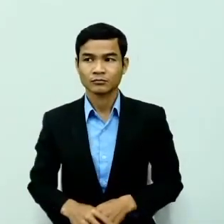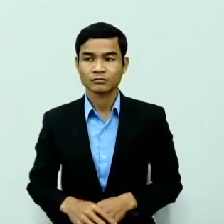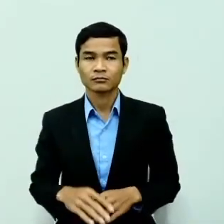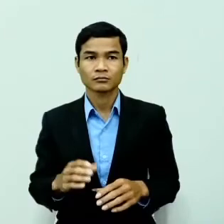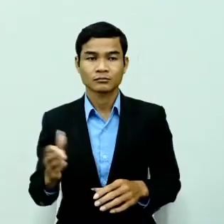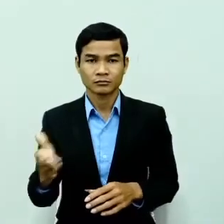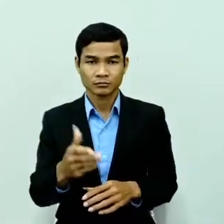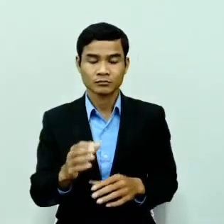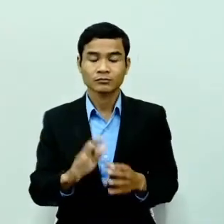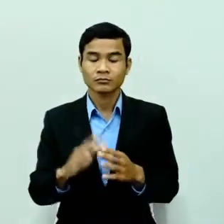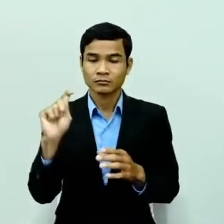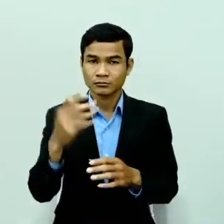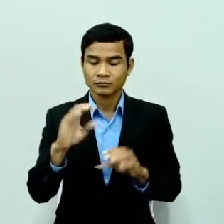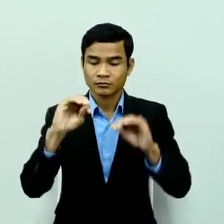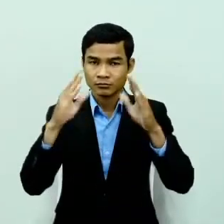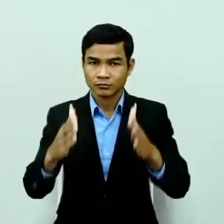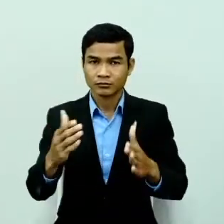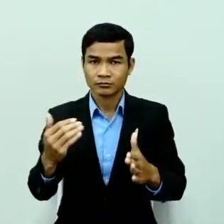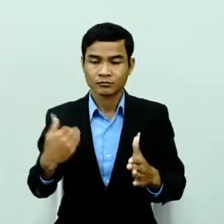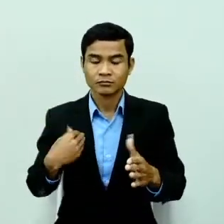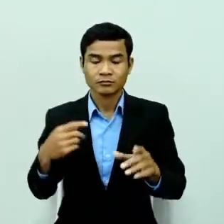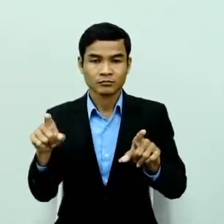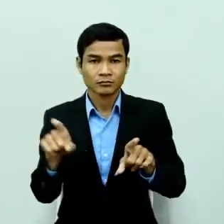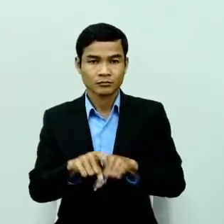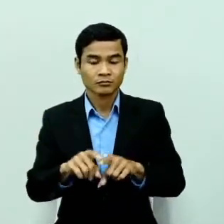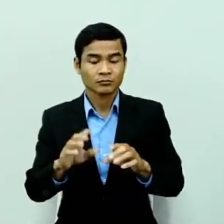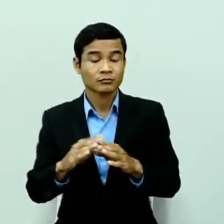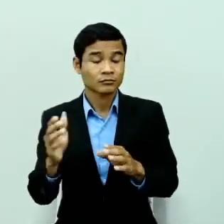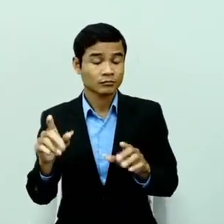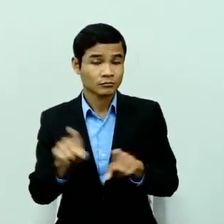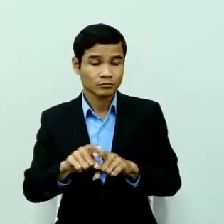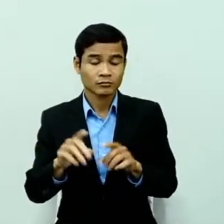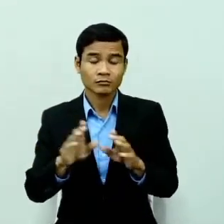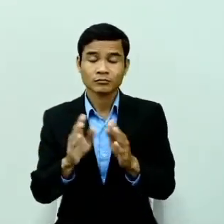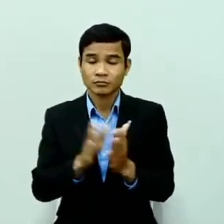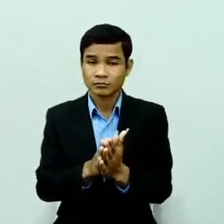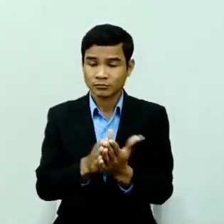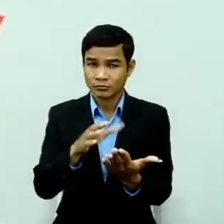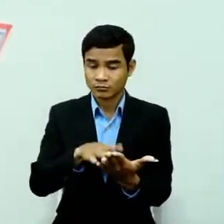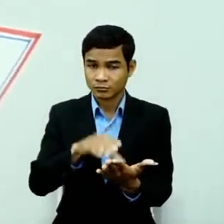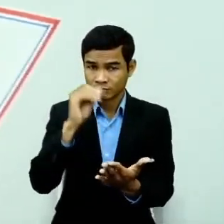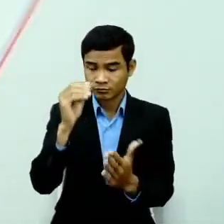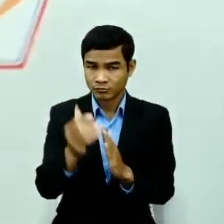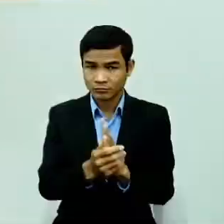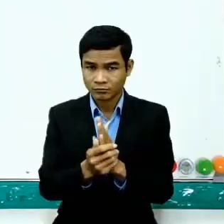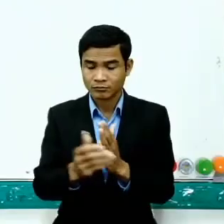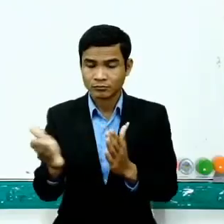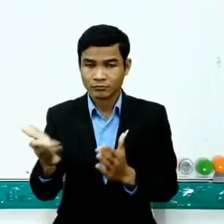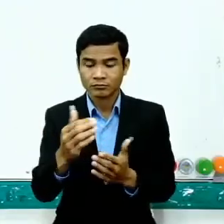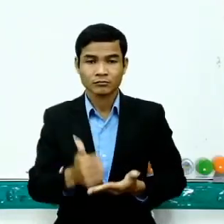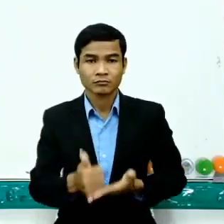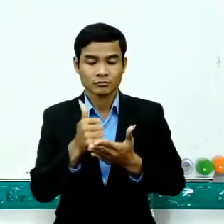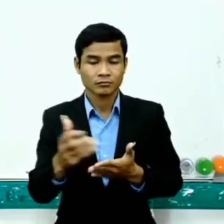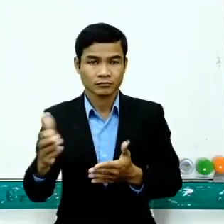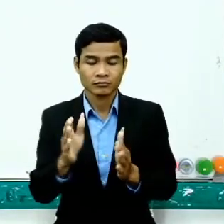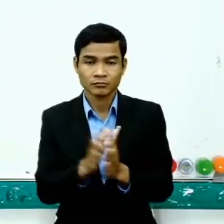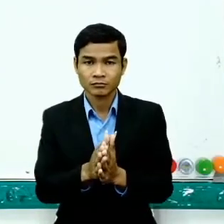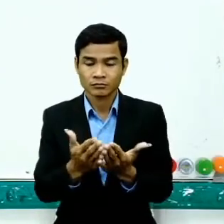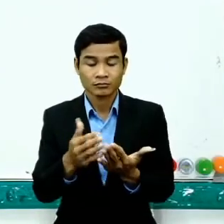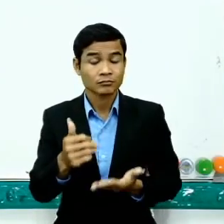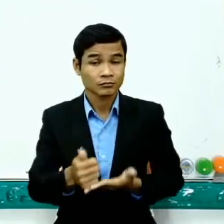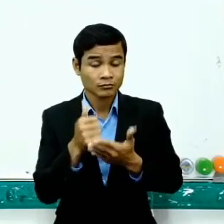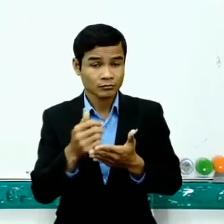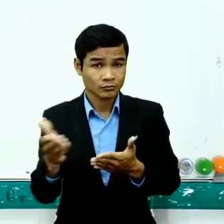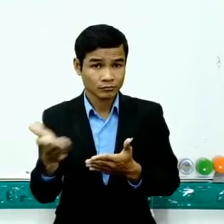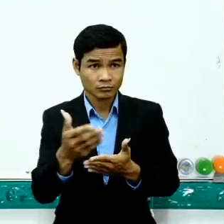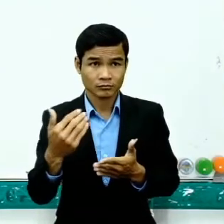rụp hiệp bà nẹ cừu cứ đôi nâng rụp hiệp đa miên nè khăn ông xịp hơi chùm núi bắt con đá con lướt xịp hơi chùm núi con